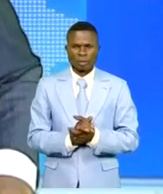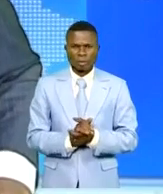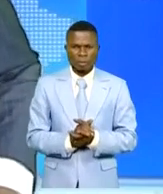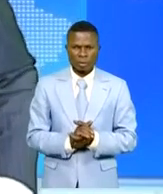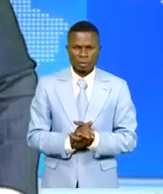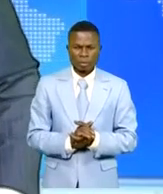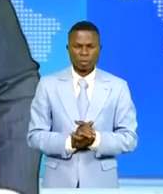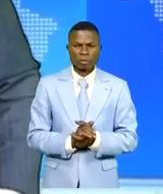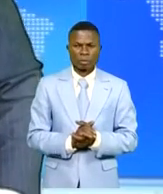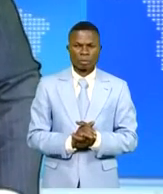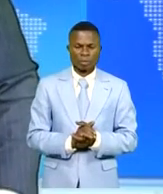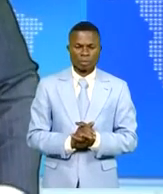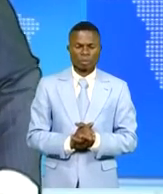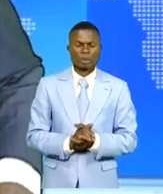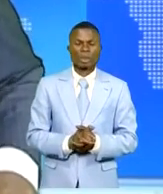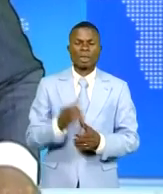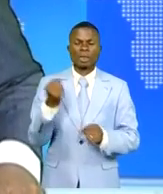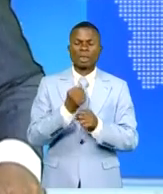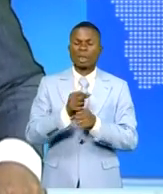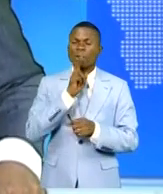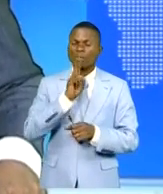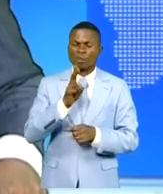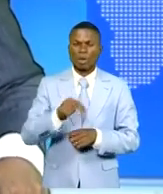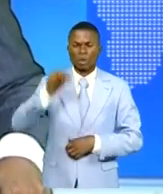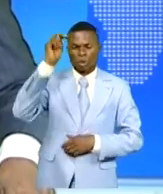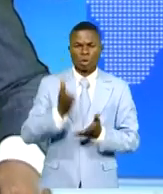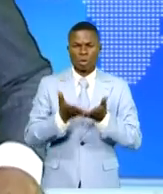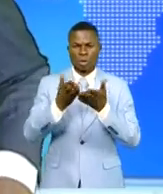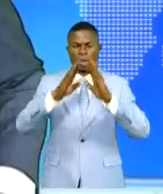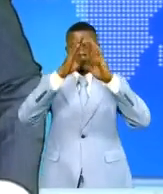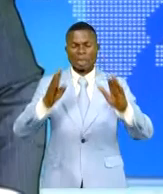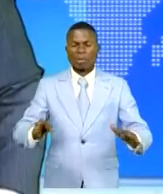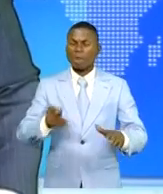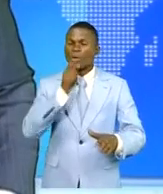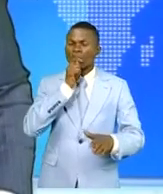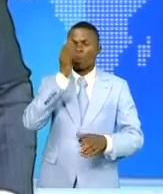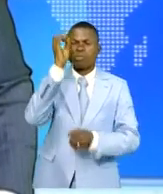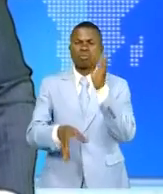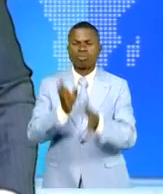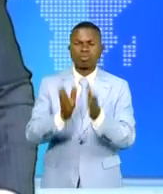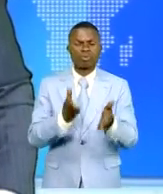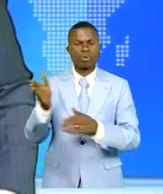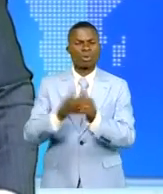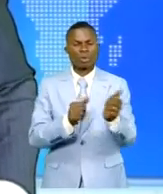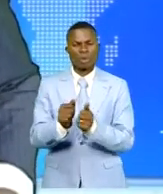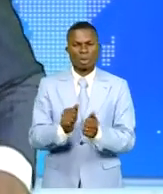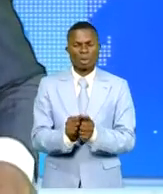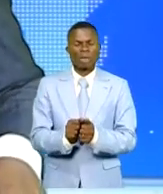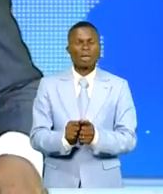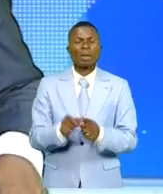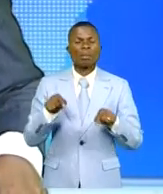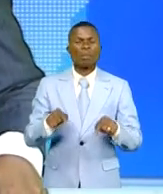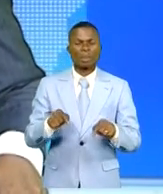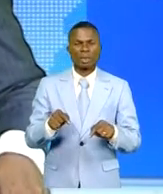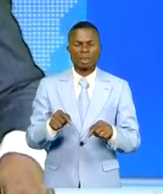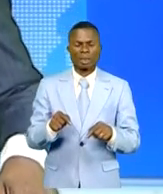Une véritable fournaise à Bouguené dans le Nord Kivu, des maisons entières incendiées. On ne sait pas à l'heure actuelle faire les